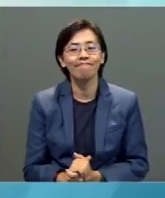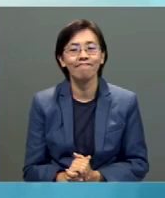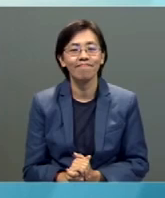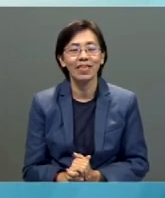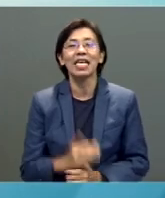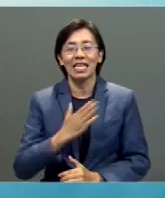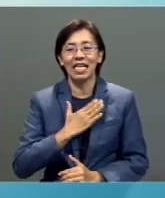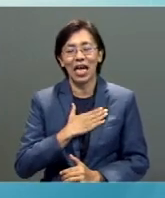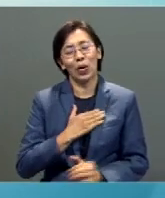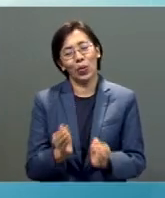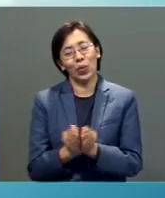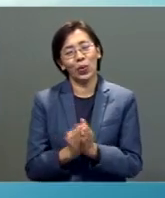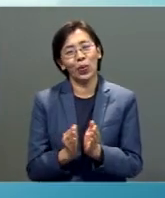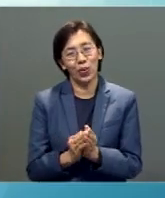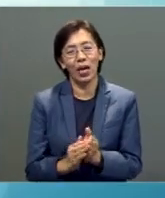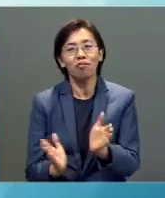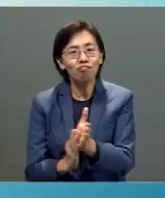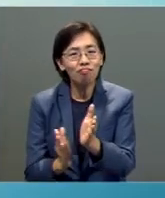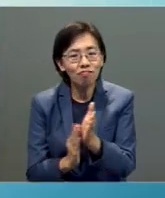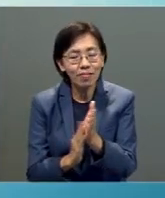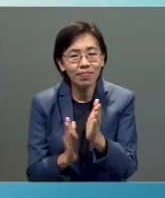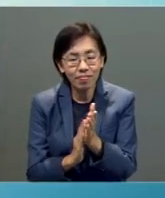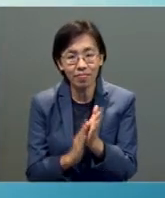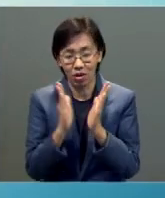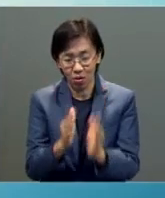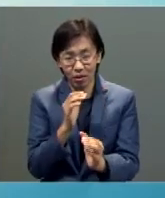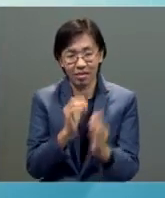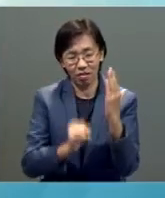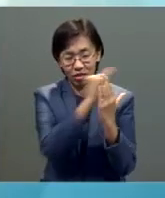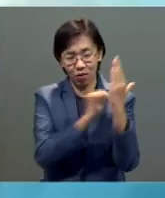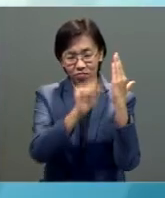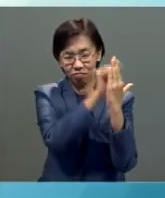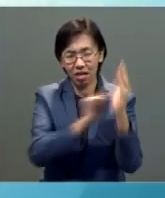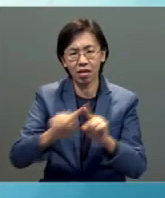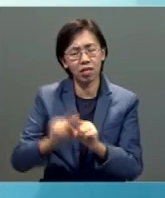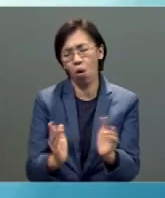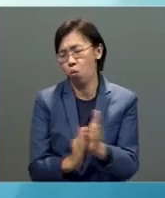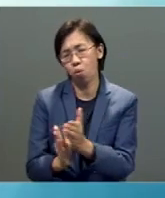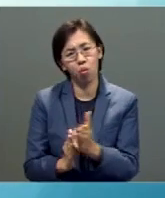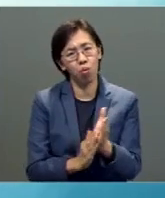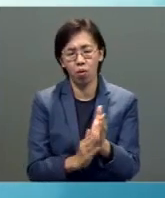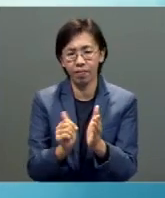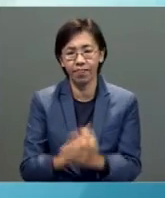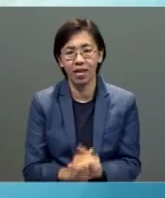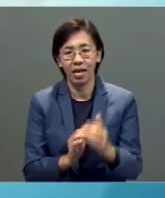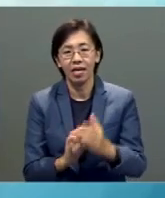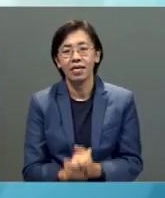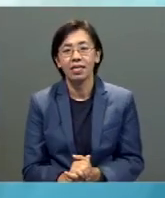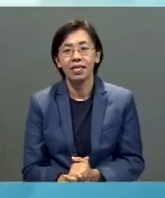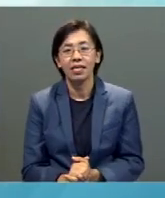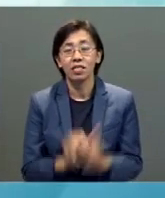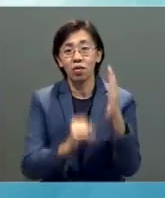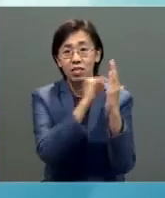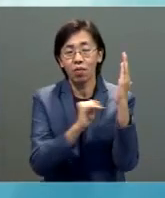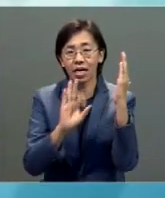แนนชมกับทางผู้ที่อยู่ในจังหวัดต่างๆเหล่านี้ด้วยนะครับก็คือใน9จังหวัดขออ่านซ้ำอีกทีนะ